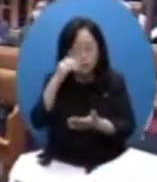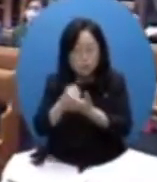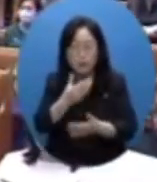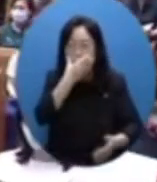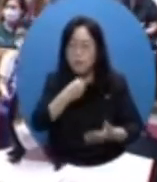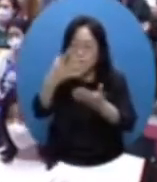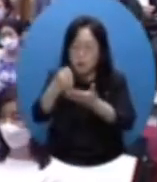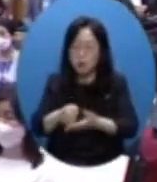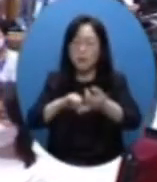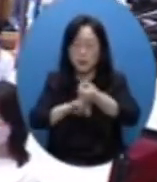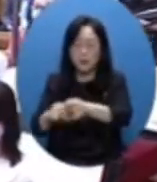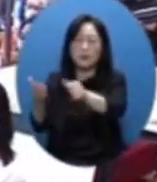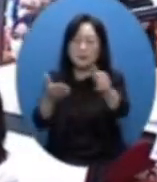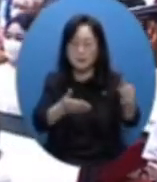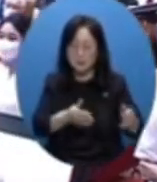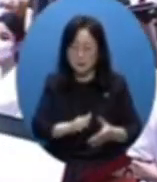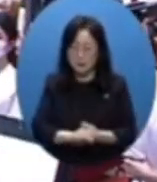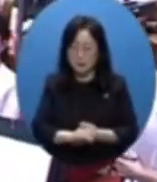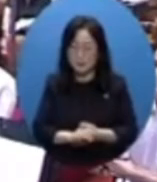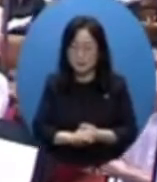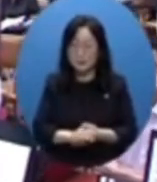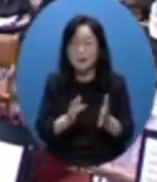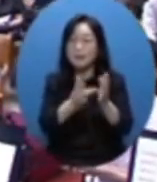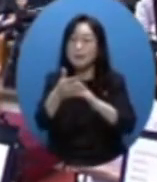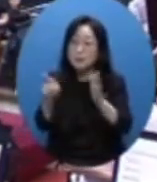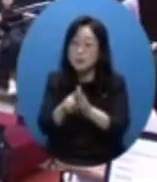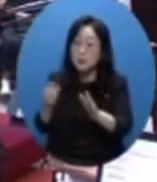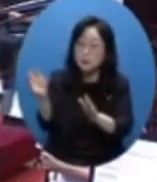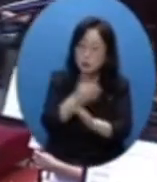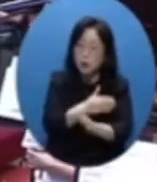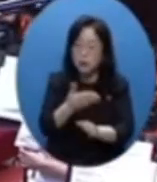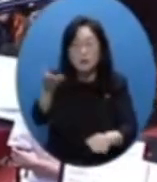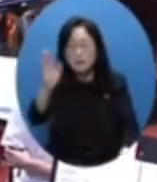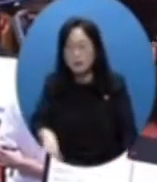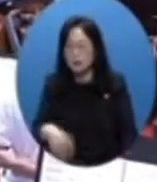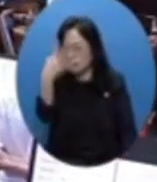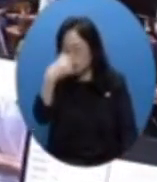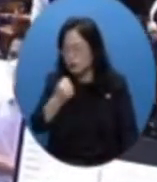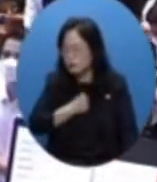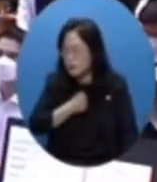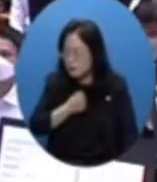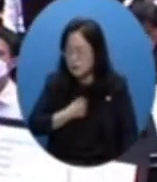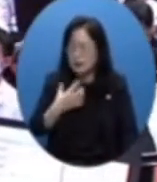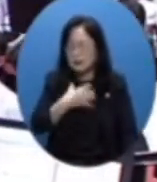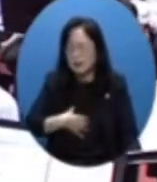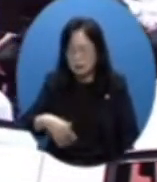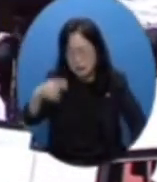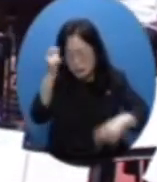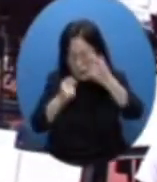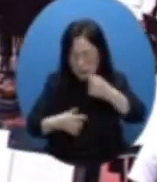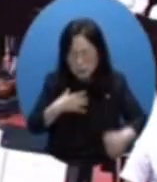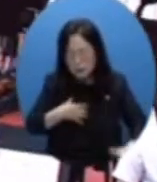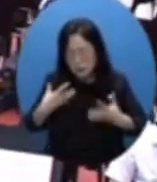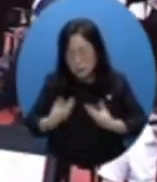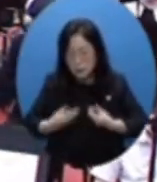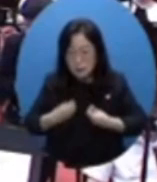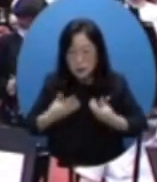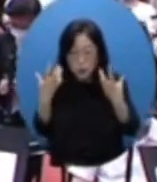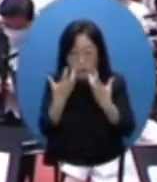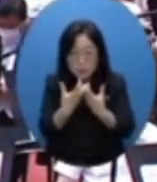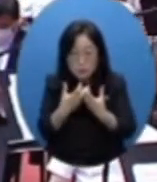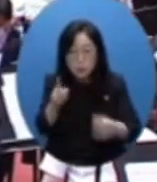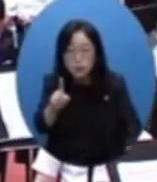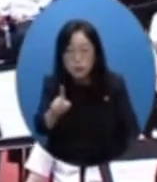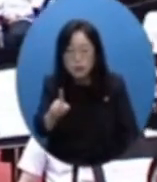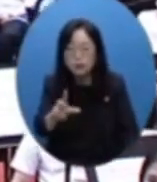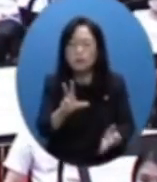변화 캐야 되는 것입니다 예수님과 서도 넣을 우울하고 답답하고 괴롭고 슬프고 절망의 갔다가 다고 하면 건 무엇보다